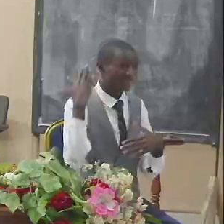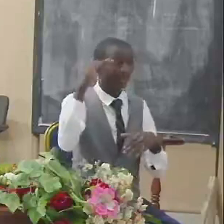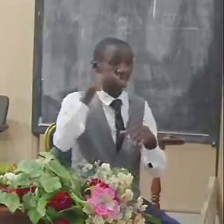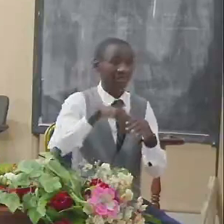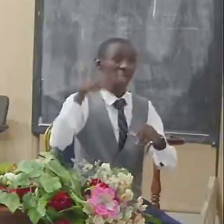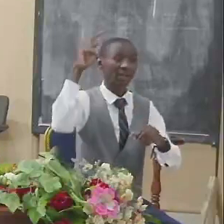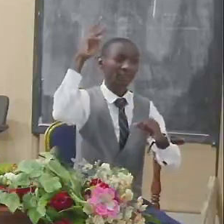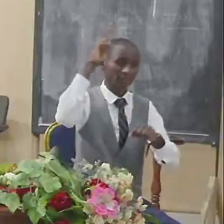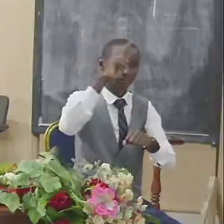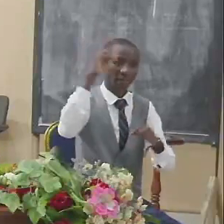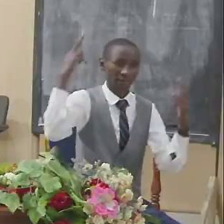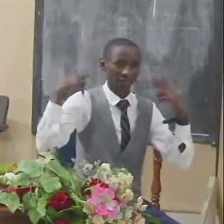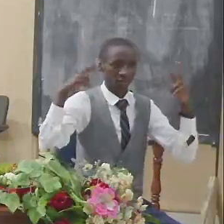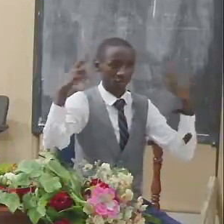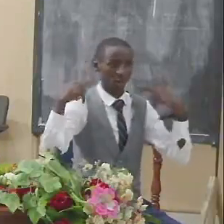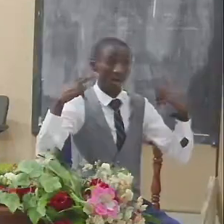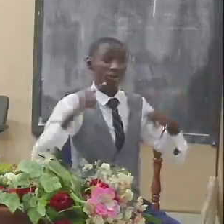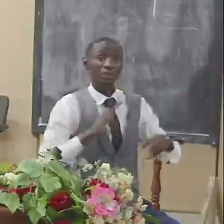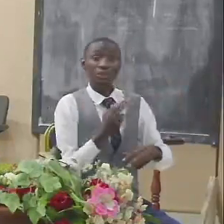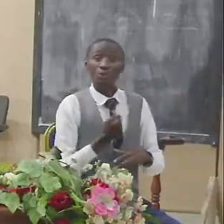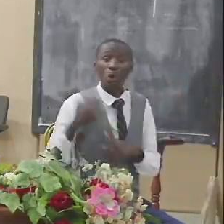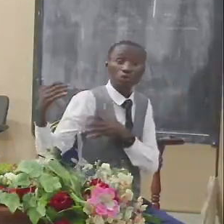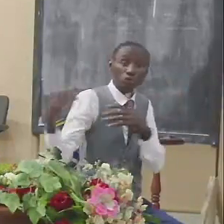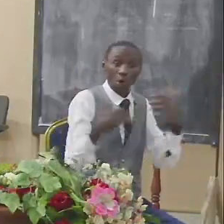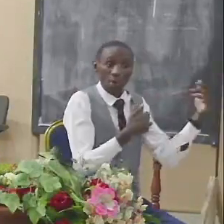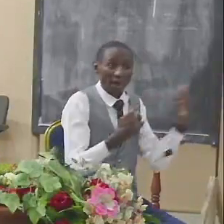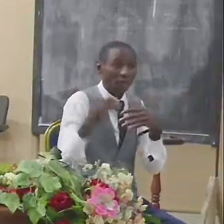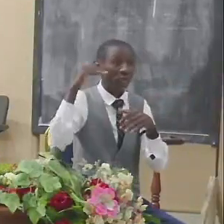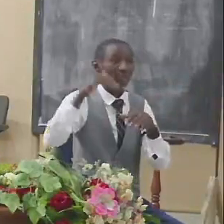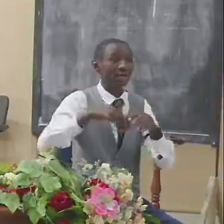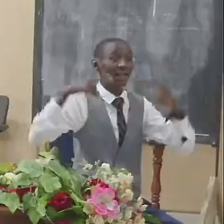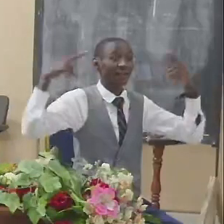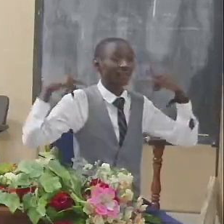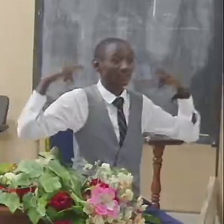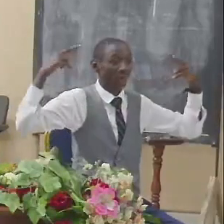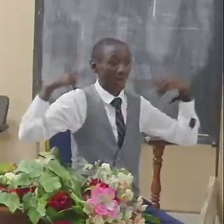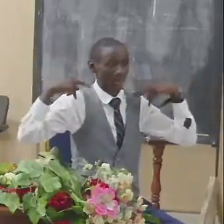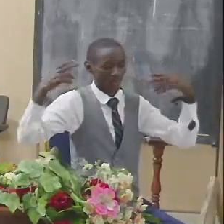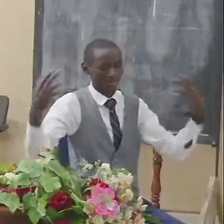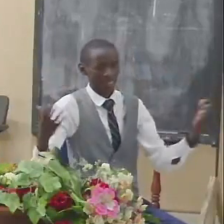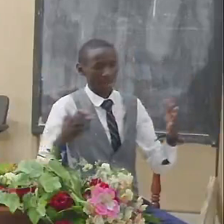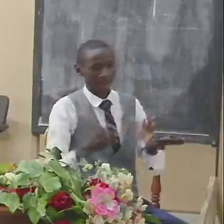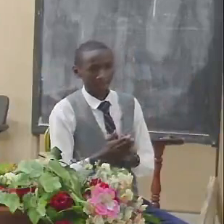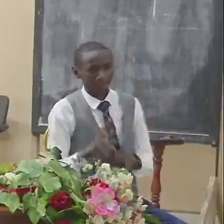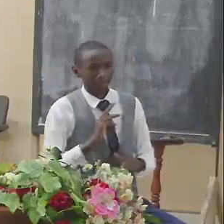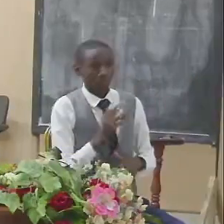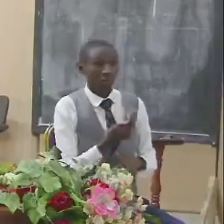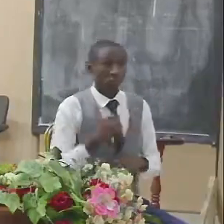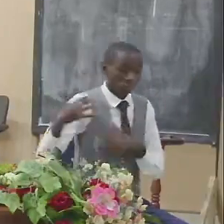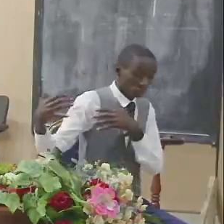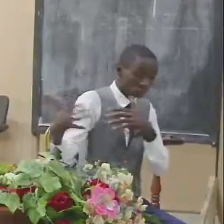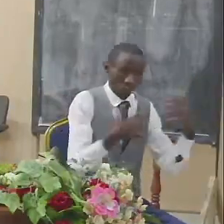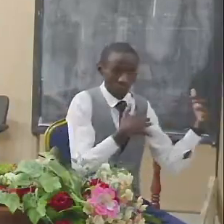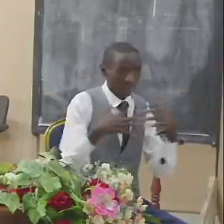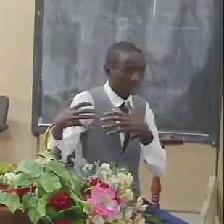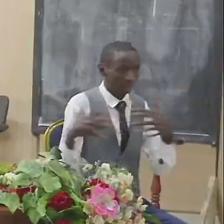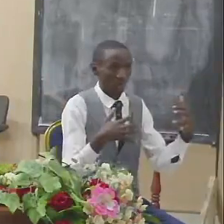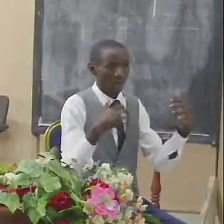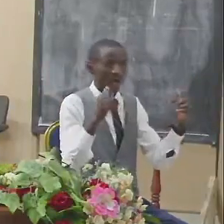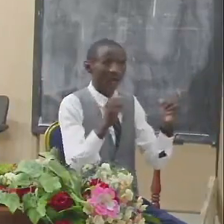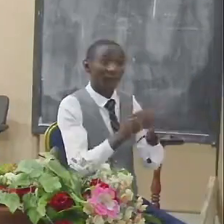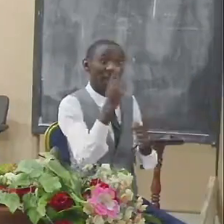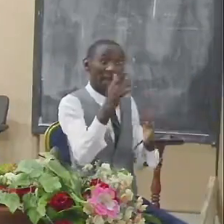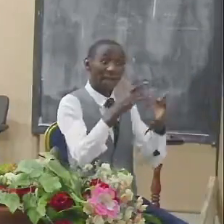napigana katika ushindi. Nous combattons dans la victoire. Tunapigana katika ushindi. Nous combattons. Tunapigana. Avec un